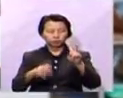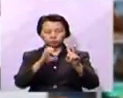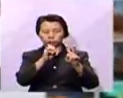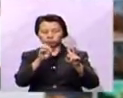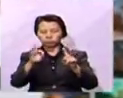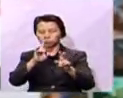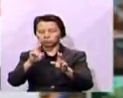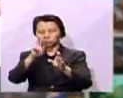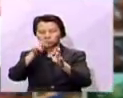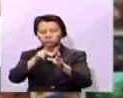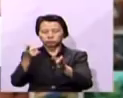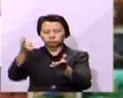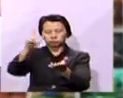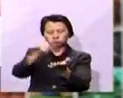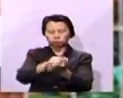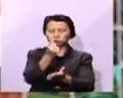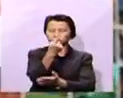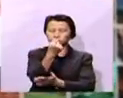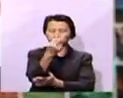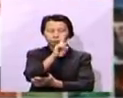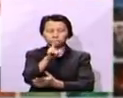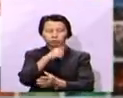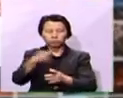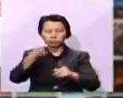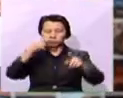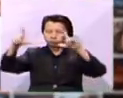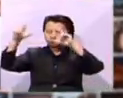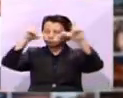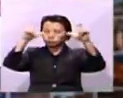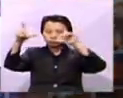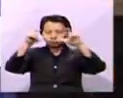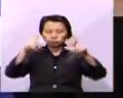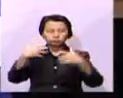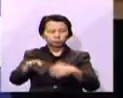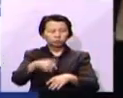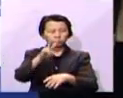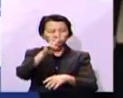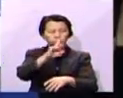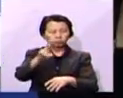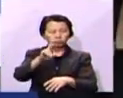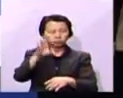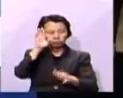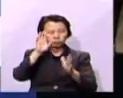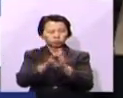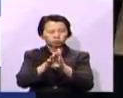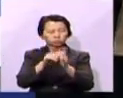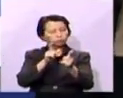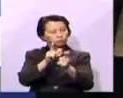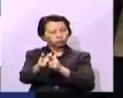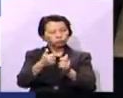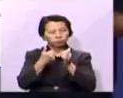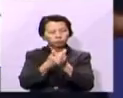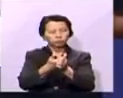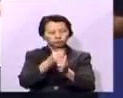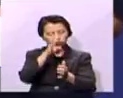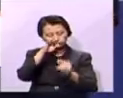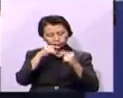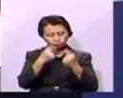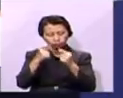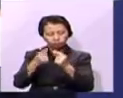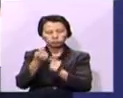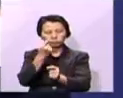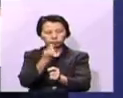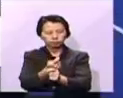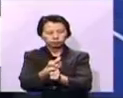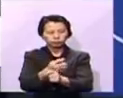peserta sudah memuat naik 11,000 hasil fotografi. Lebih 2,500 gambar diluluskan mengikut kriteria kreatif